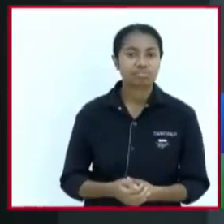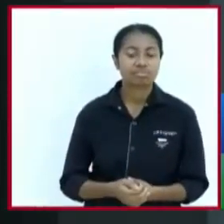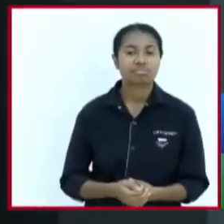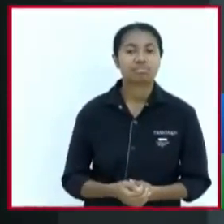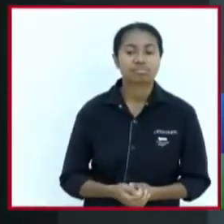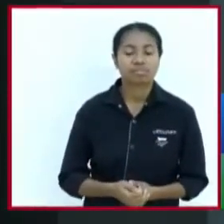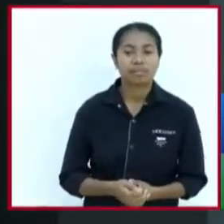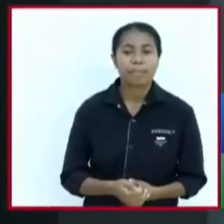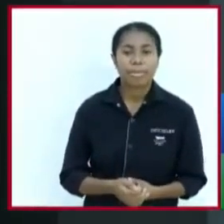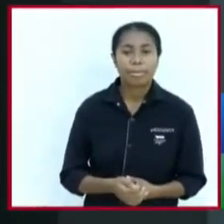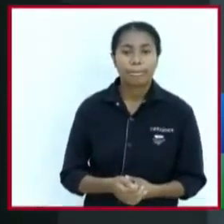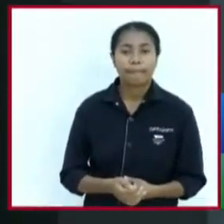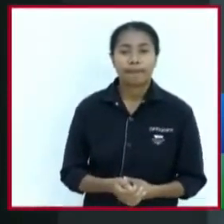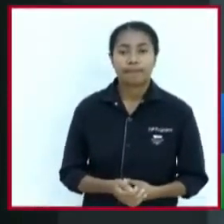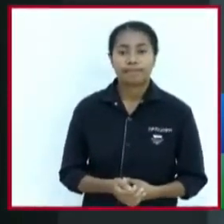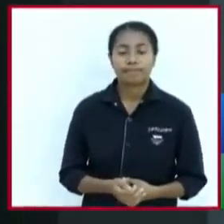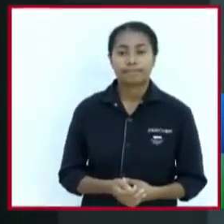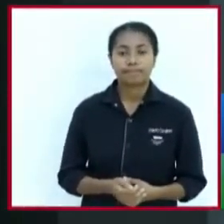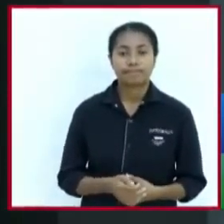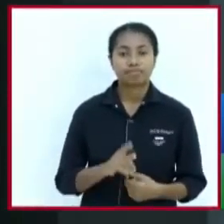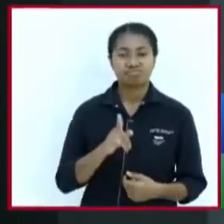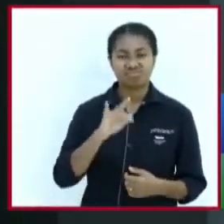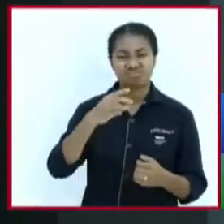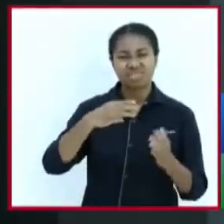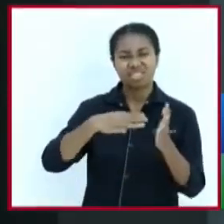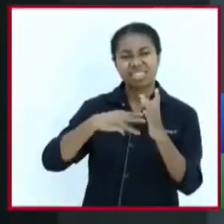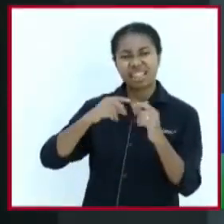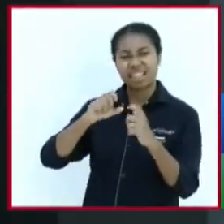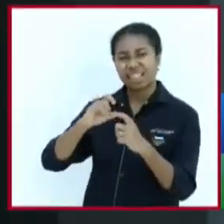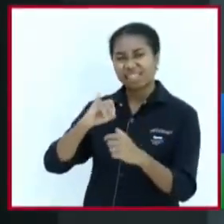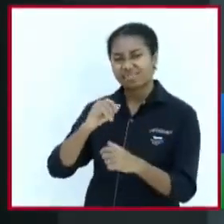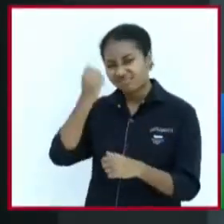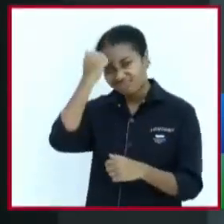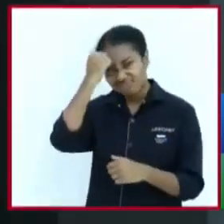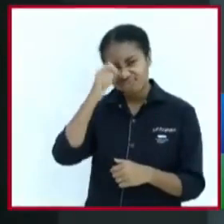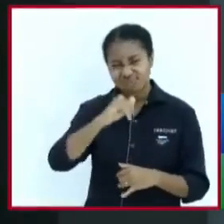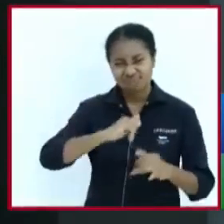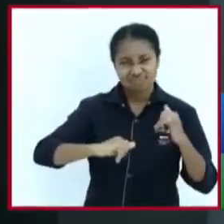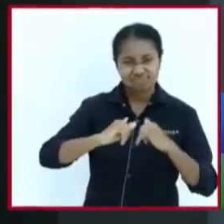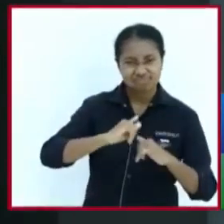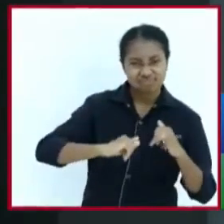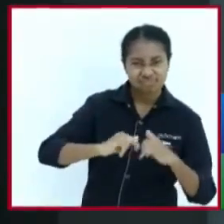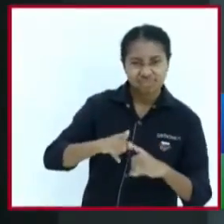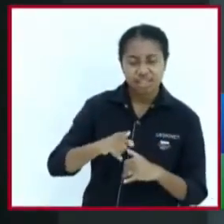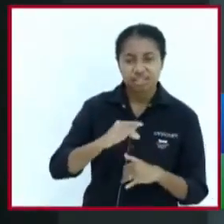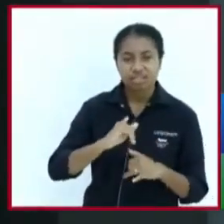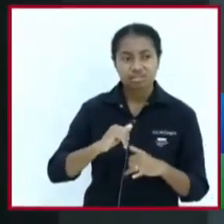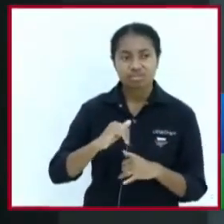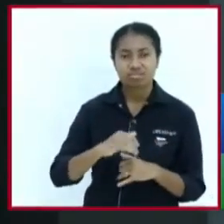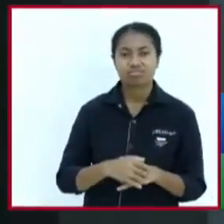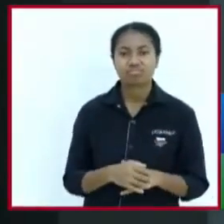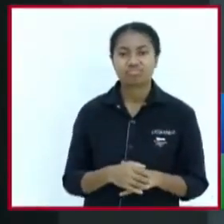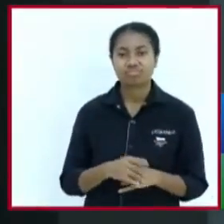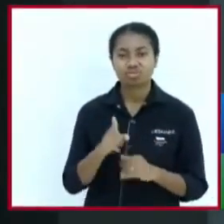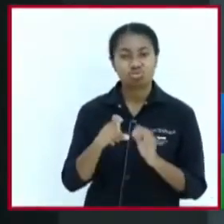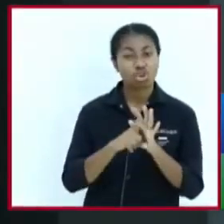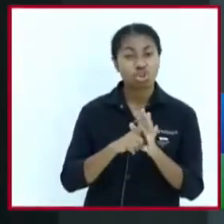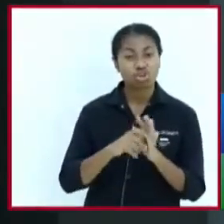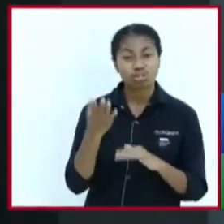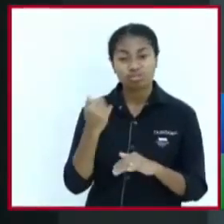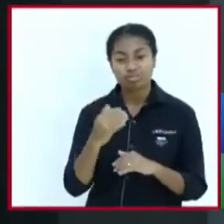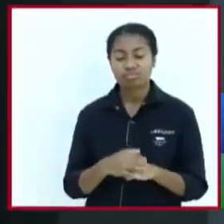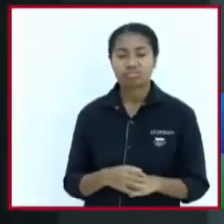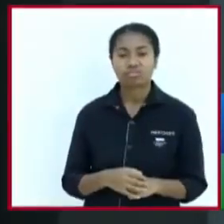hai jenis-jenis bodoh seperti itulah yaitu Seperti contohnya Yahya Waloni itu hai hai